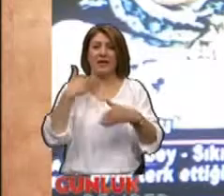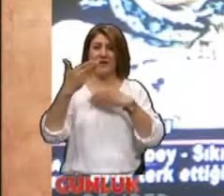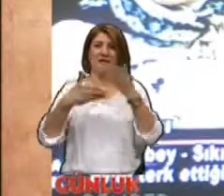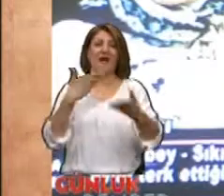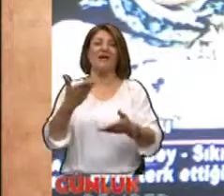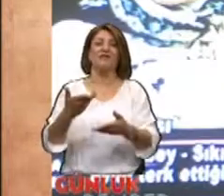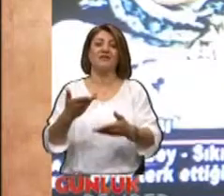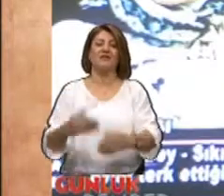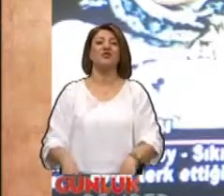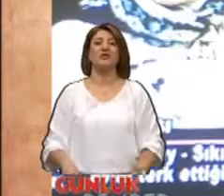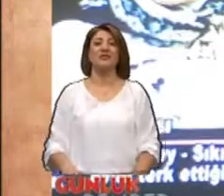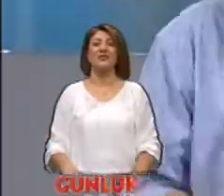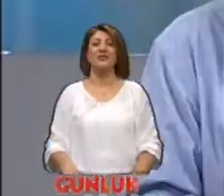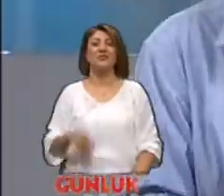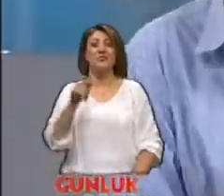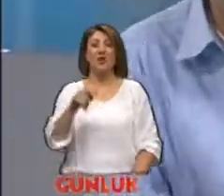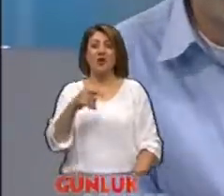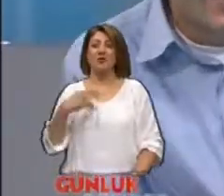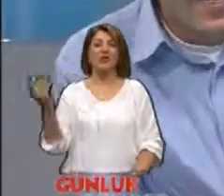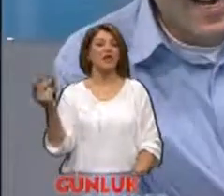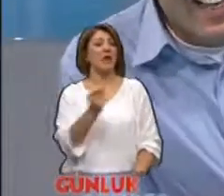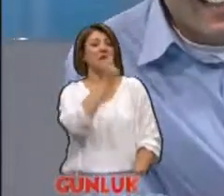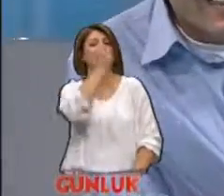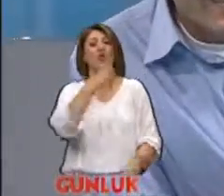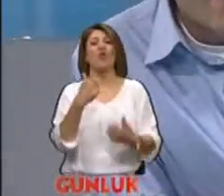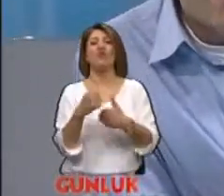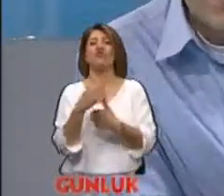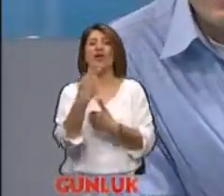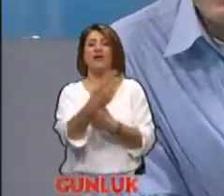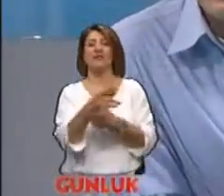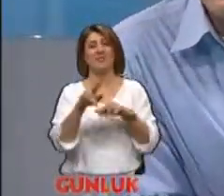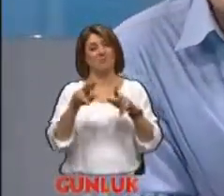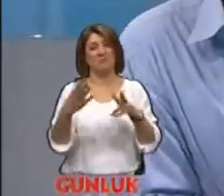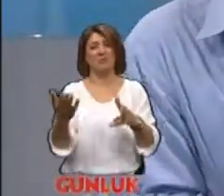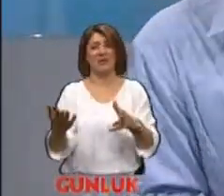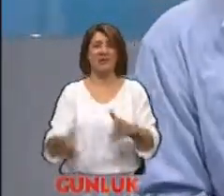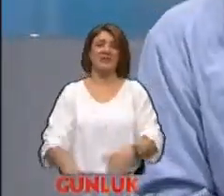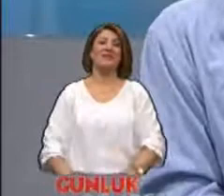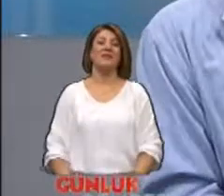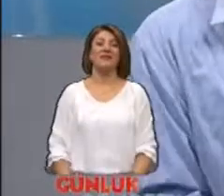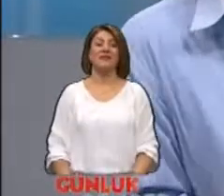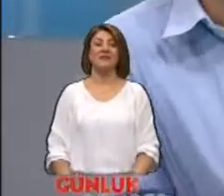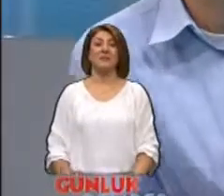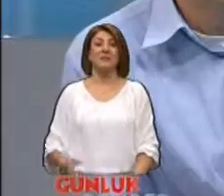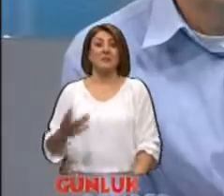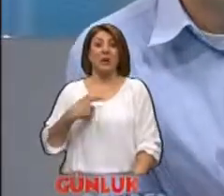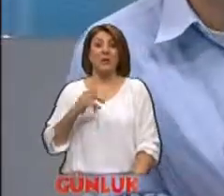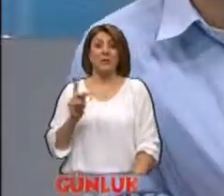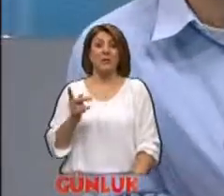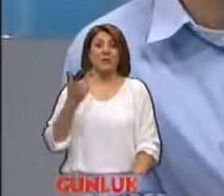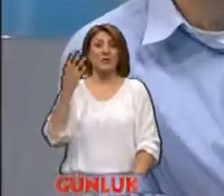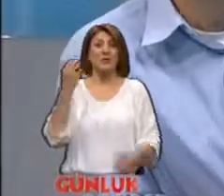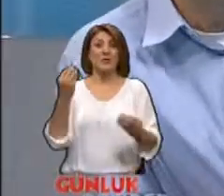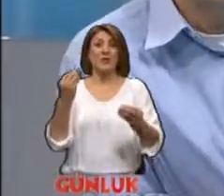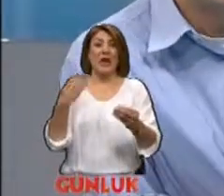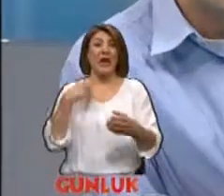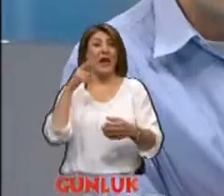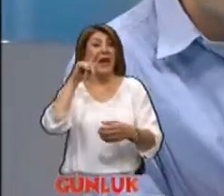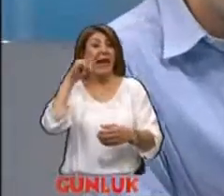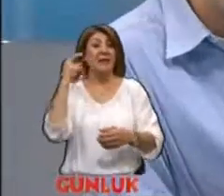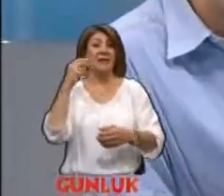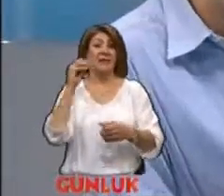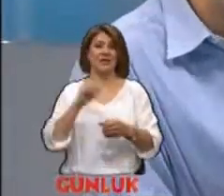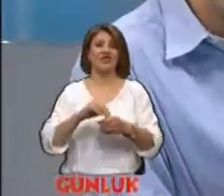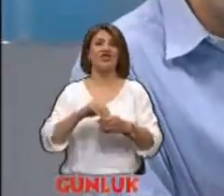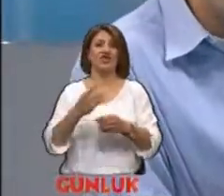Evet. Dızıt deyip kaçan koca. Tamlama gayet güzel. Ben müthiş bir şey ya. Erkekler için yeni bir çığır